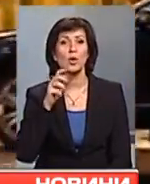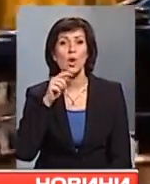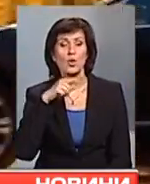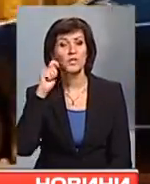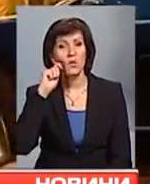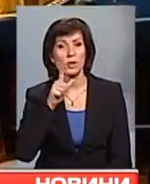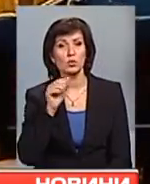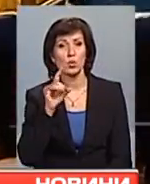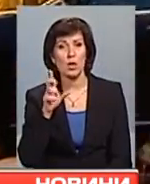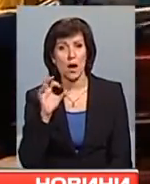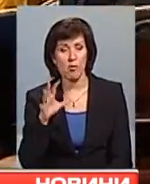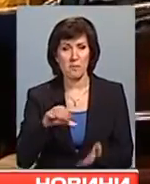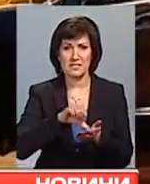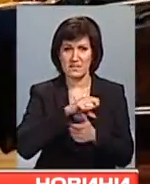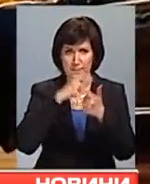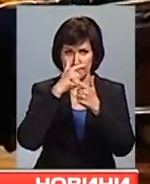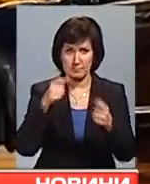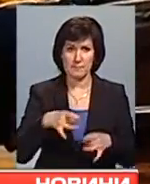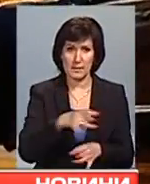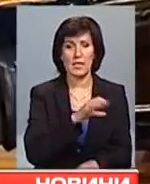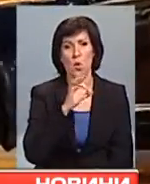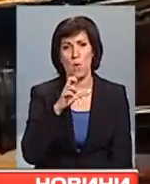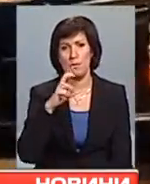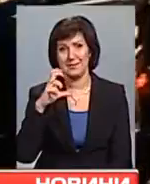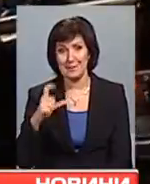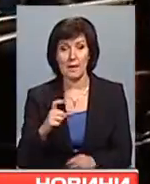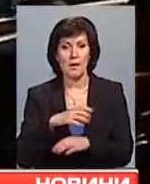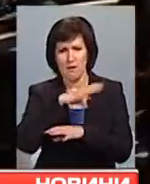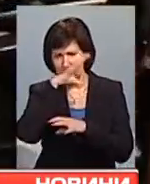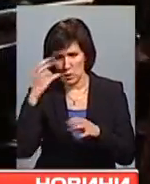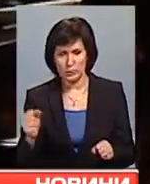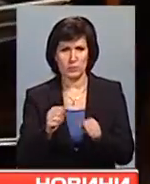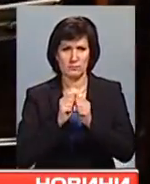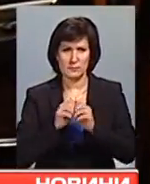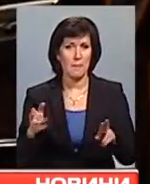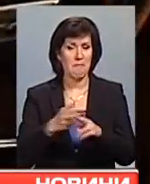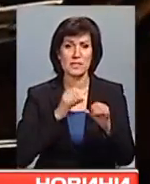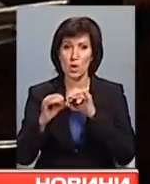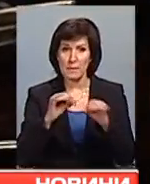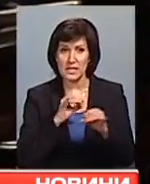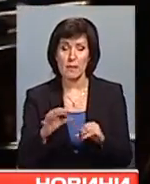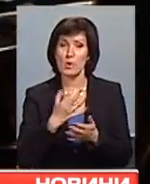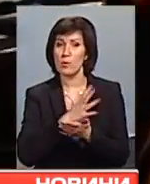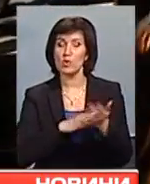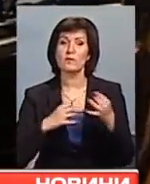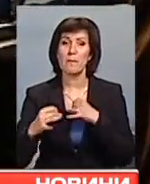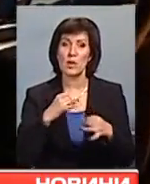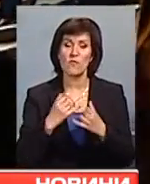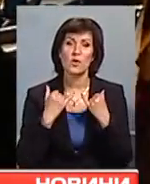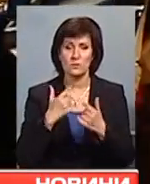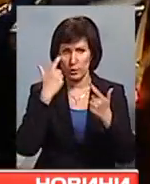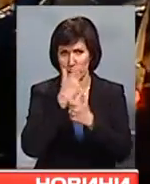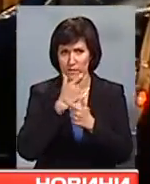Михайло Зурабов, представники самопроголошених республік та ОБСЄ. Пізно вночі учасники роз'їхалися без коментарів. Про продовження